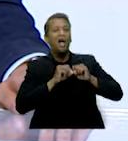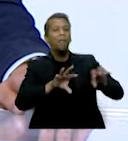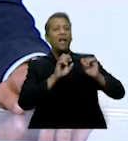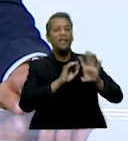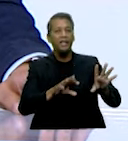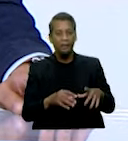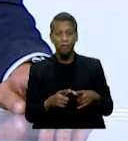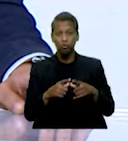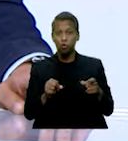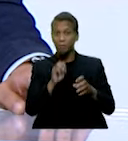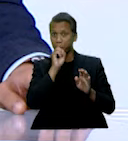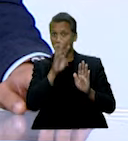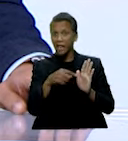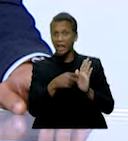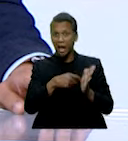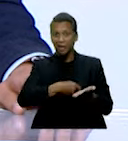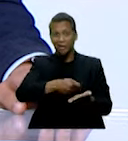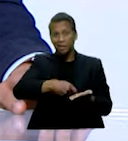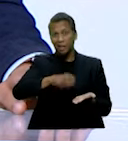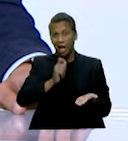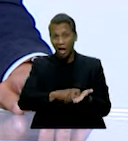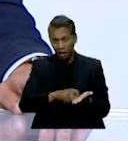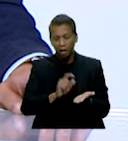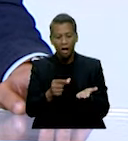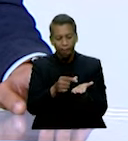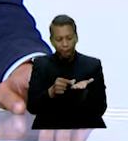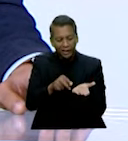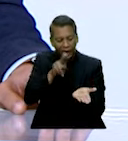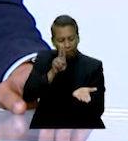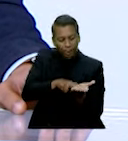pernyataan yang ditandatangani di atas materai.